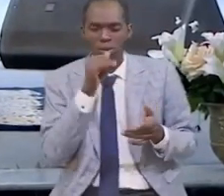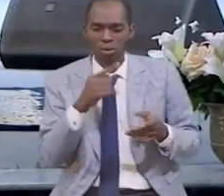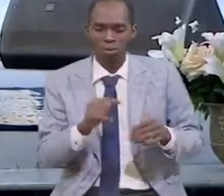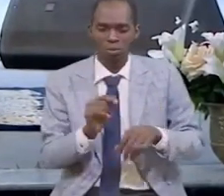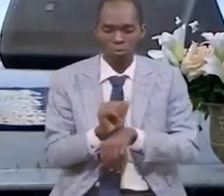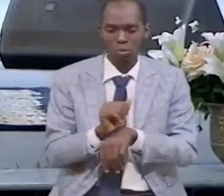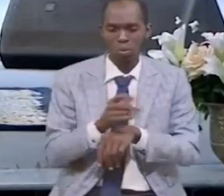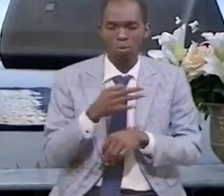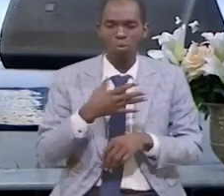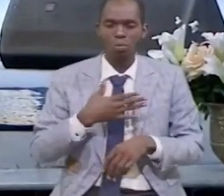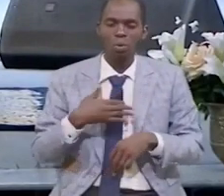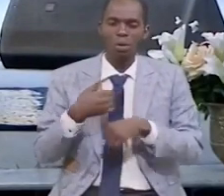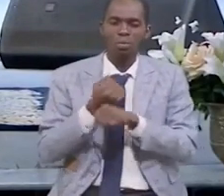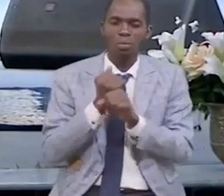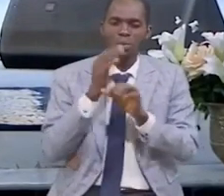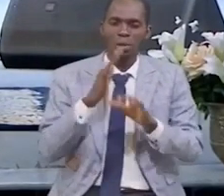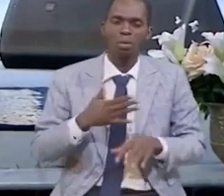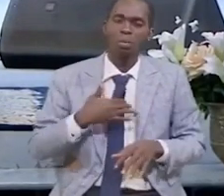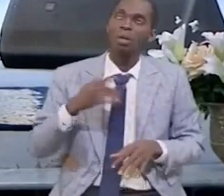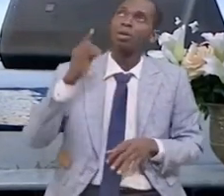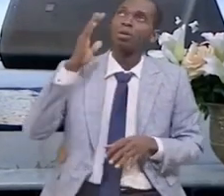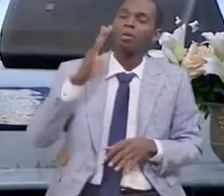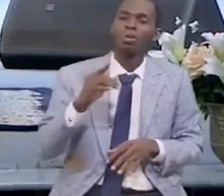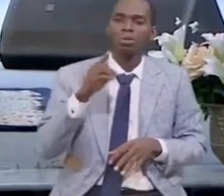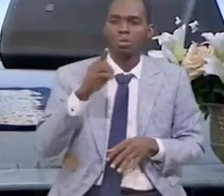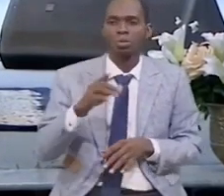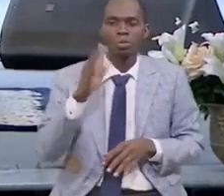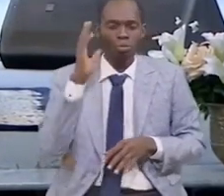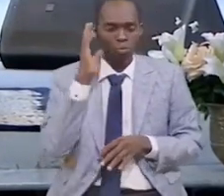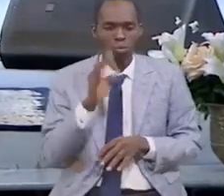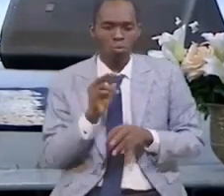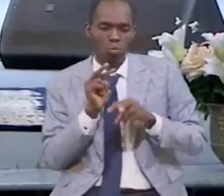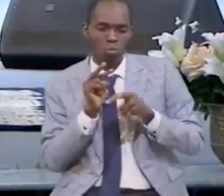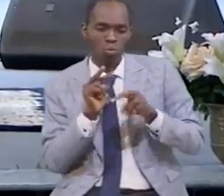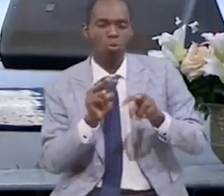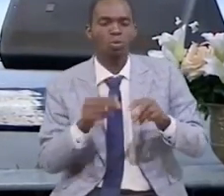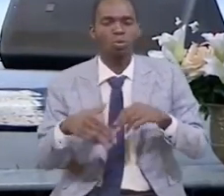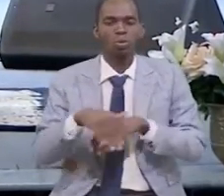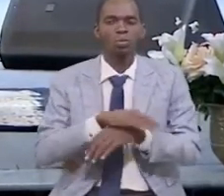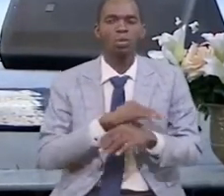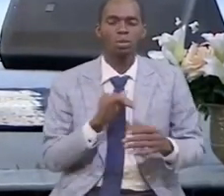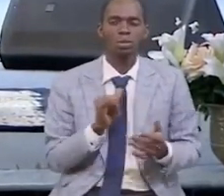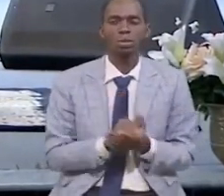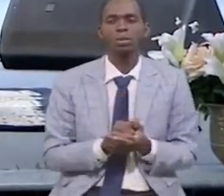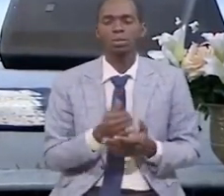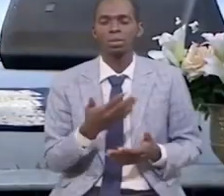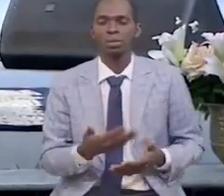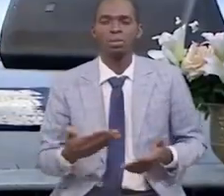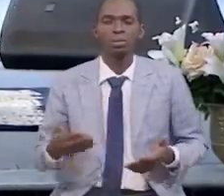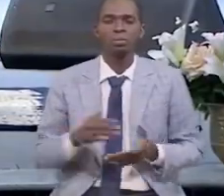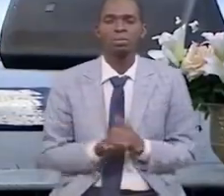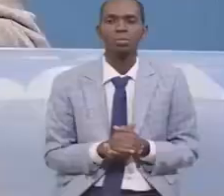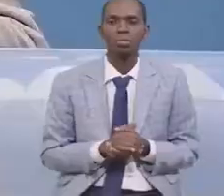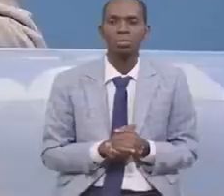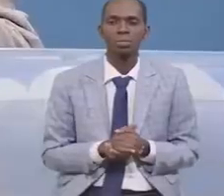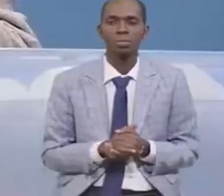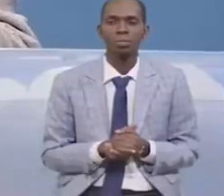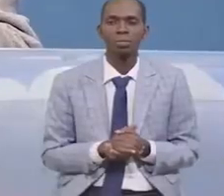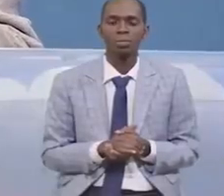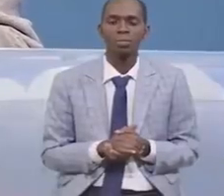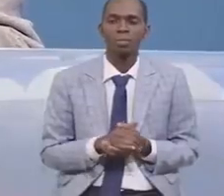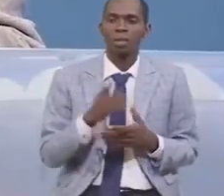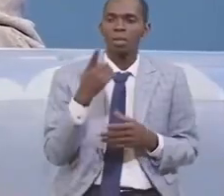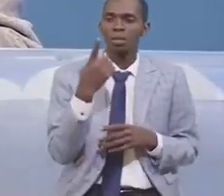that too. నా సృష్టికర్త తన యొక్క చర్యల ద్వారా నా జీవితాన్ని నడిపిస్తున్నప్పుడు ఆ కార్యాలను నేను గమనించుకోవాలి. The